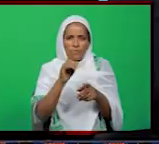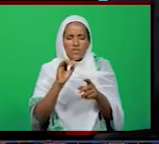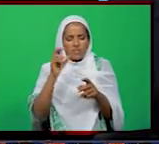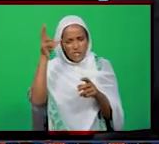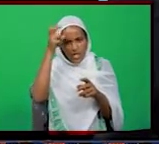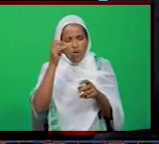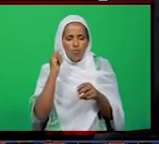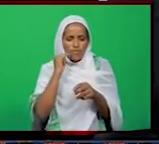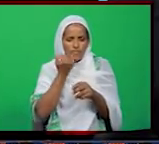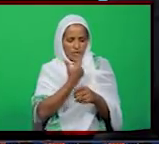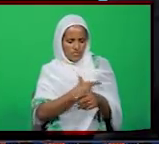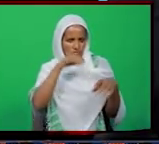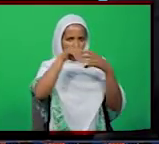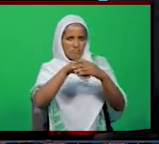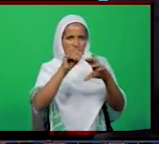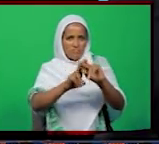ቅናት ቀንተው